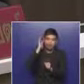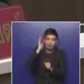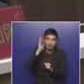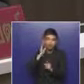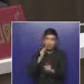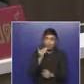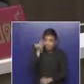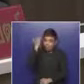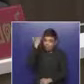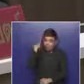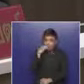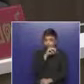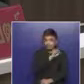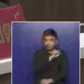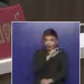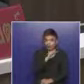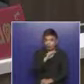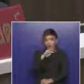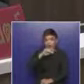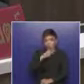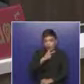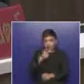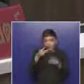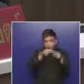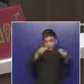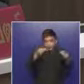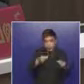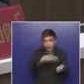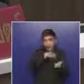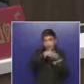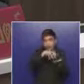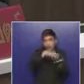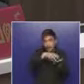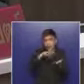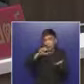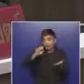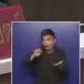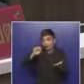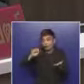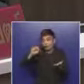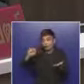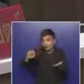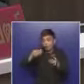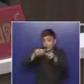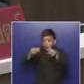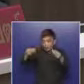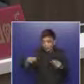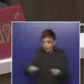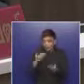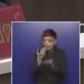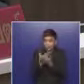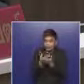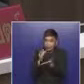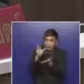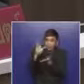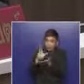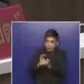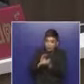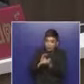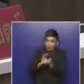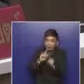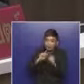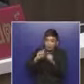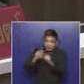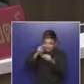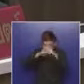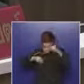ง.นะครับมารายงานประจำปีว่าสสส.เนี่ยรายงานงบการเงินและรายงานผู้สอ